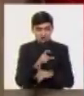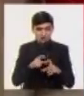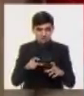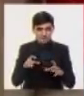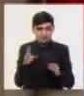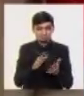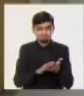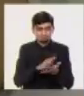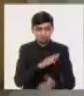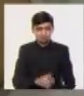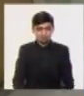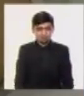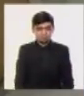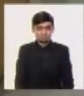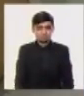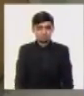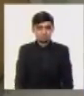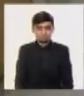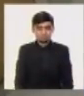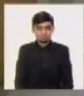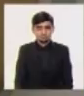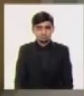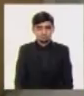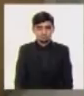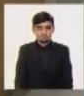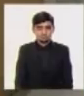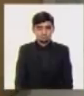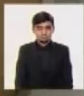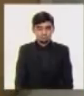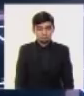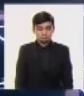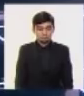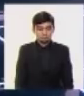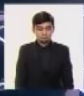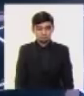персонал. Ирина Евгеньева, Наталья Райм, Информбюро.